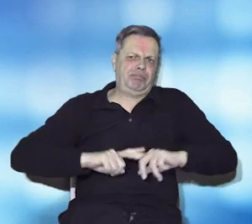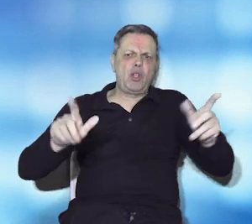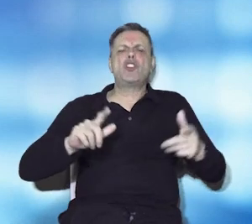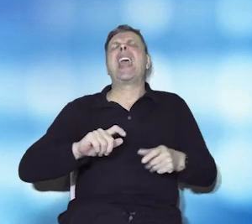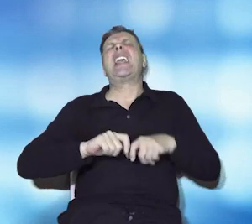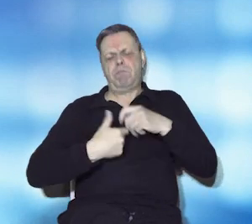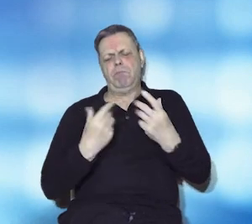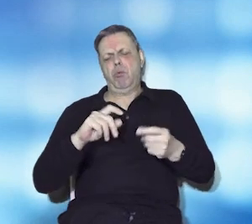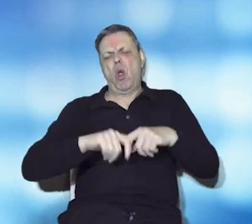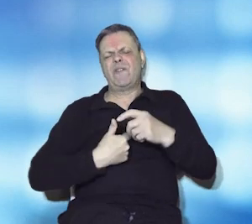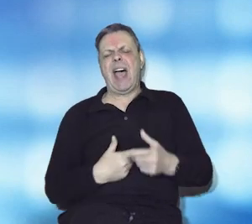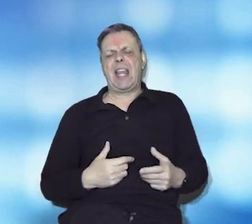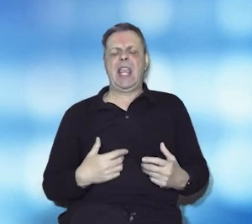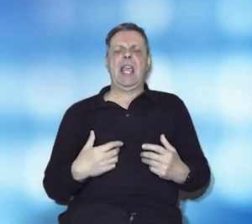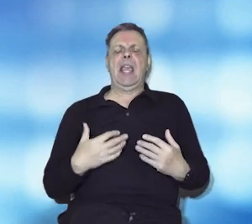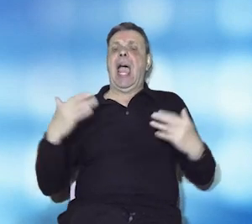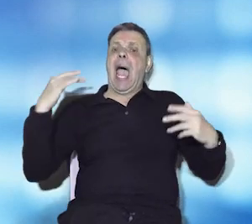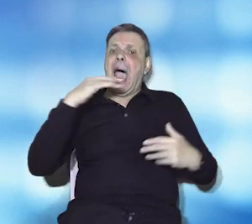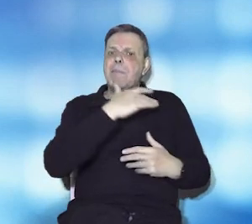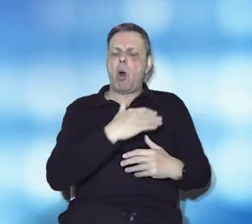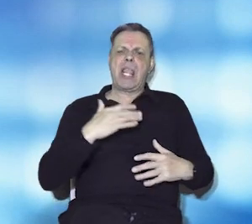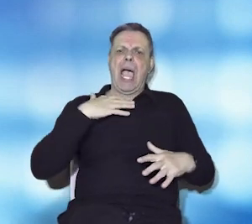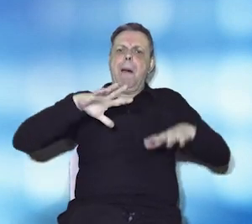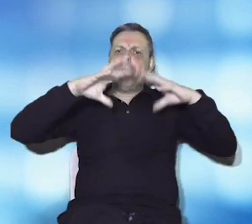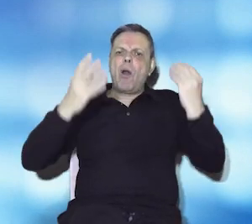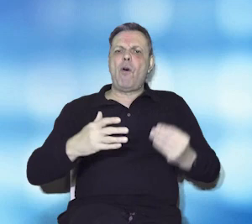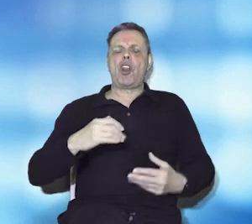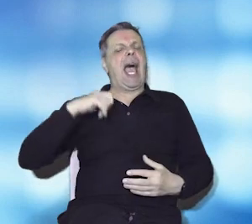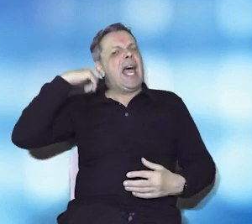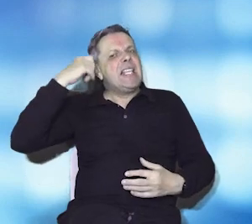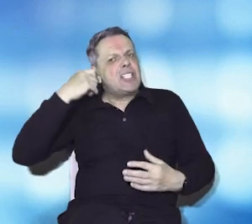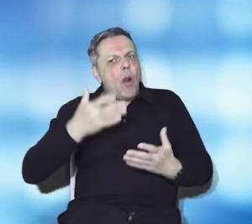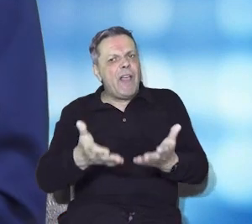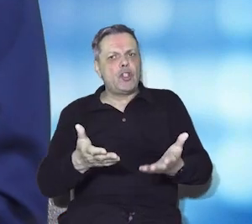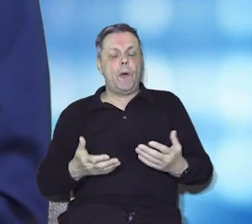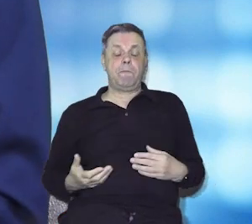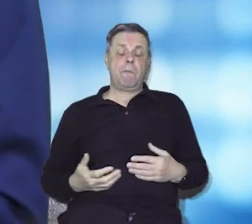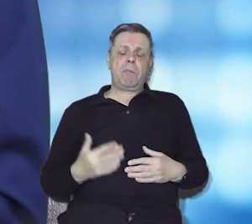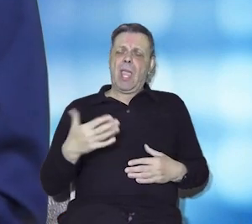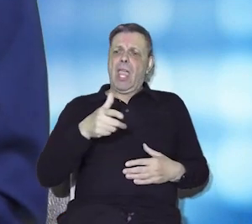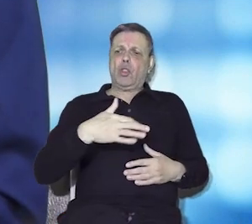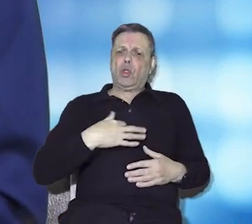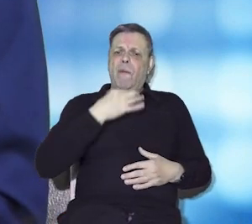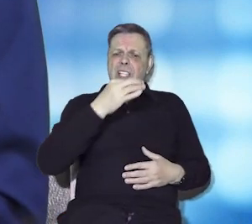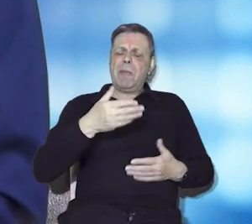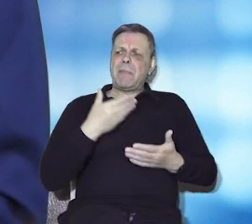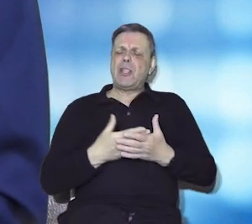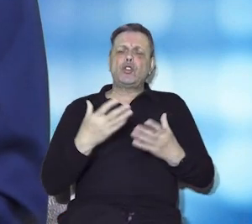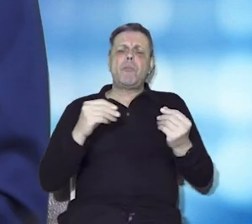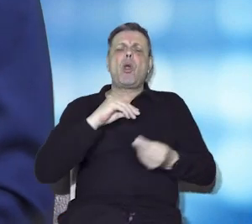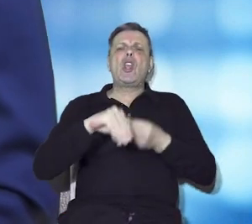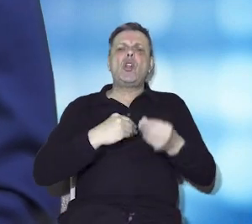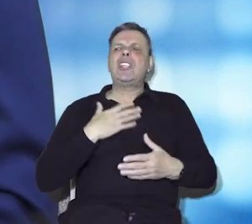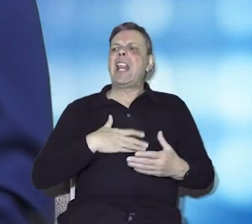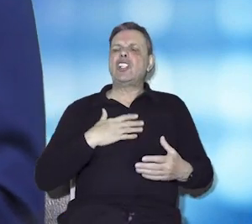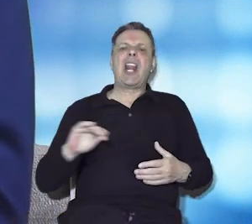strane, i harmonija, i polifonija, solfeđa i tako svašta. Pitam vas, što... pitam zato jer mnogi roditelji žele